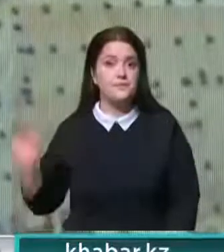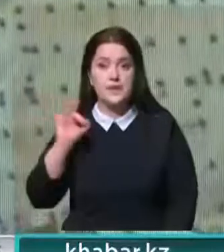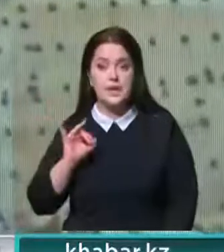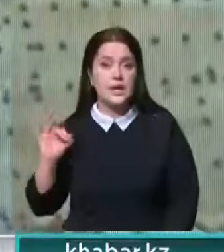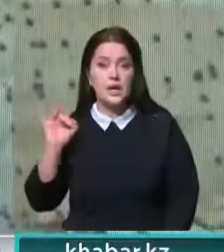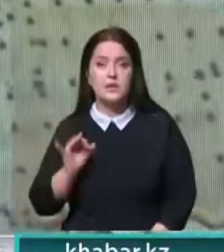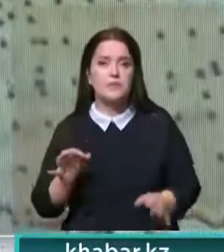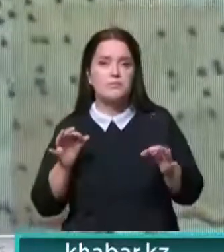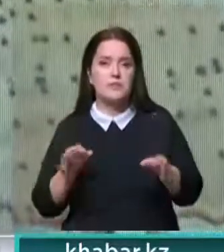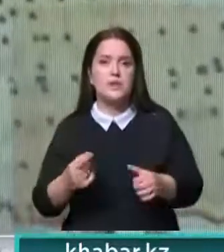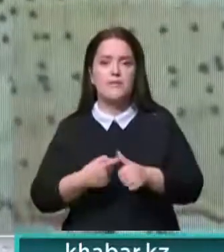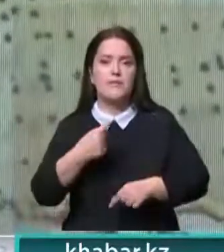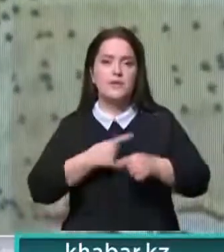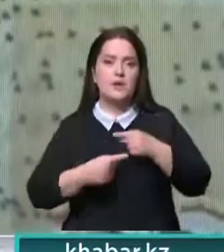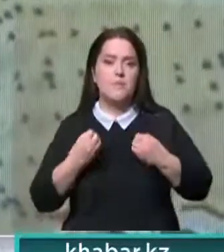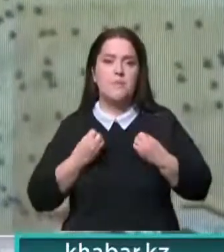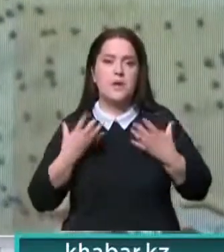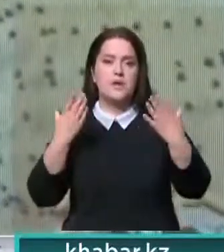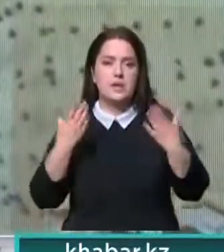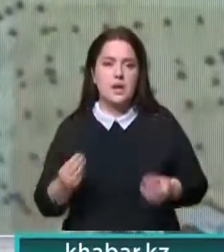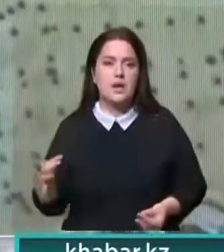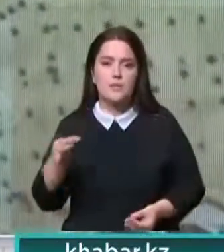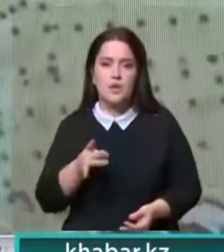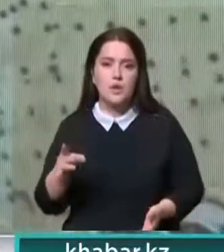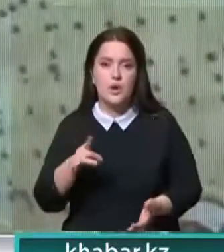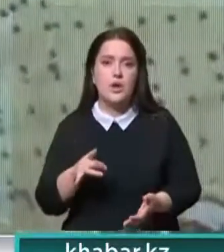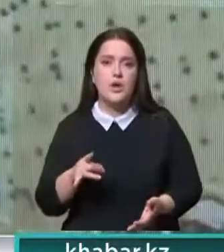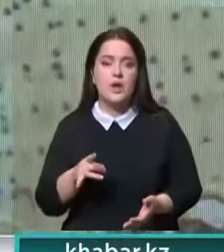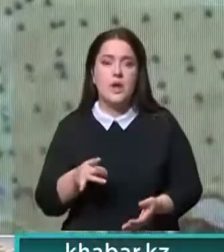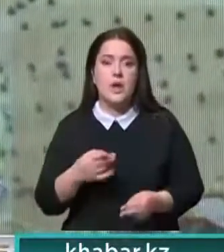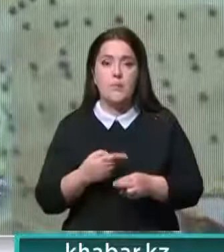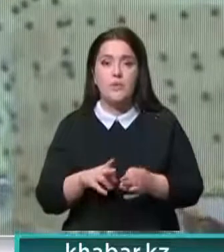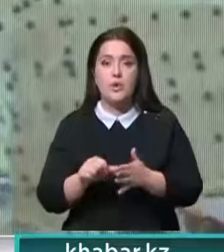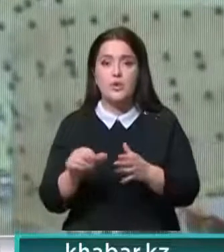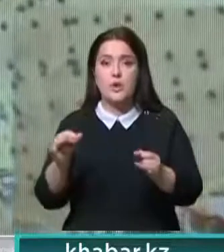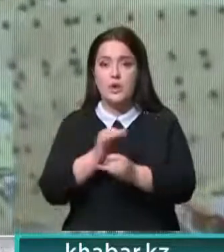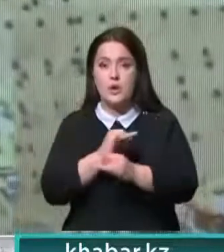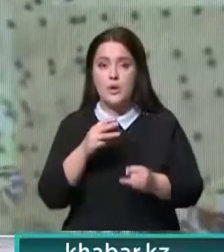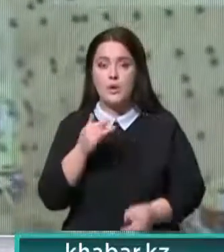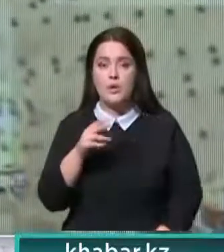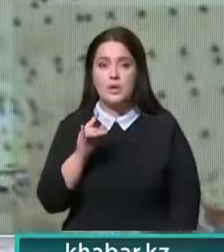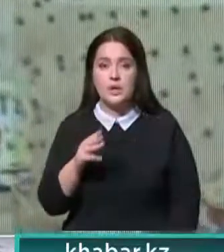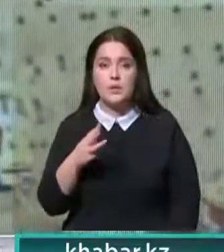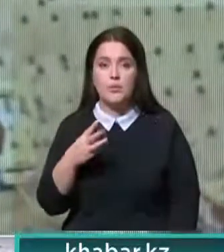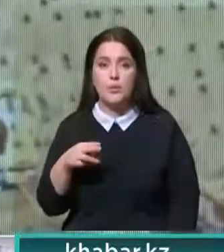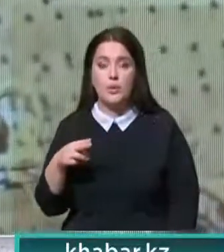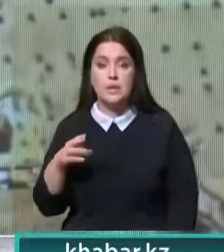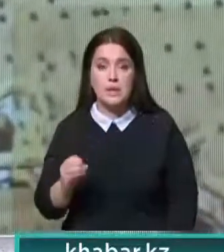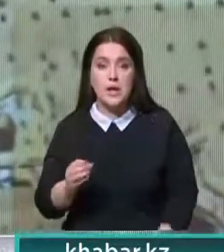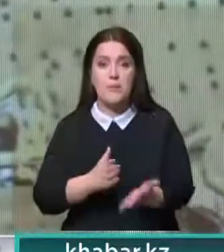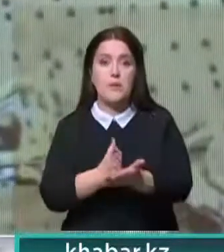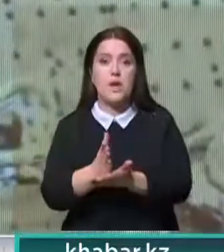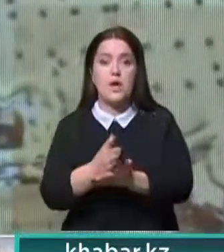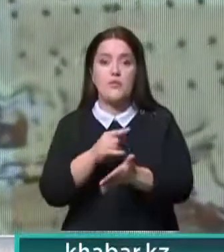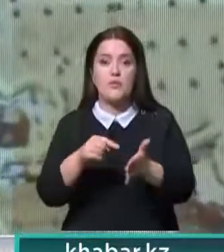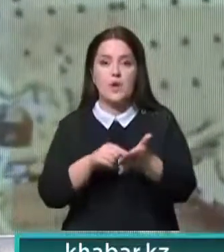Исторической справедливостью назвали возвращение празднования Дня Республики участники диалоговой площадки Ултыкмуде. политические реформы,